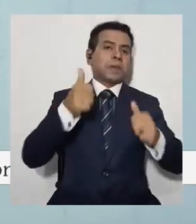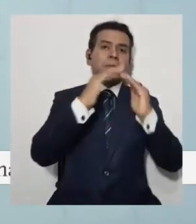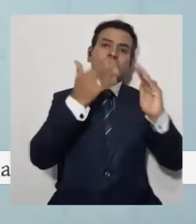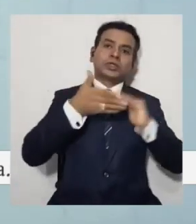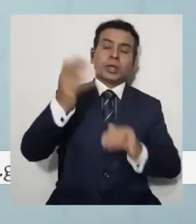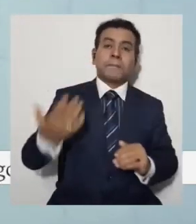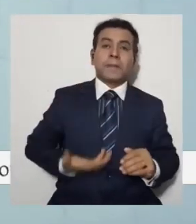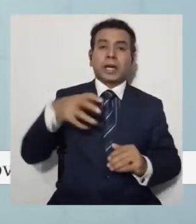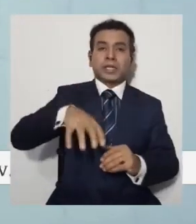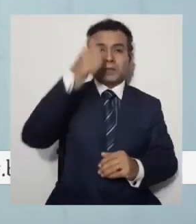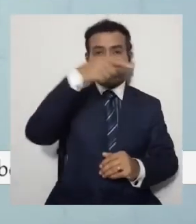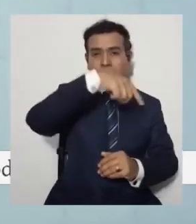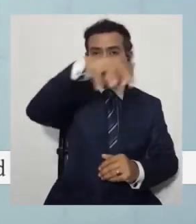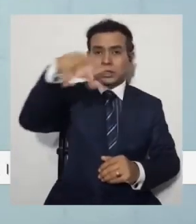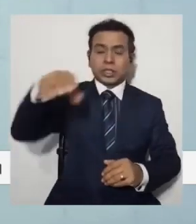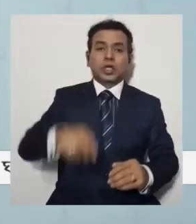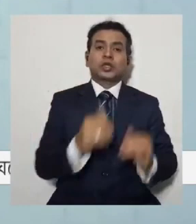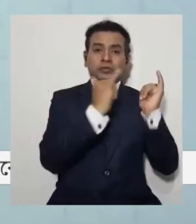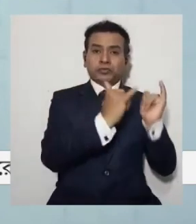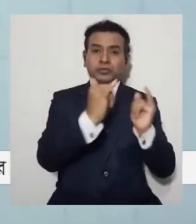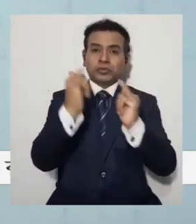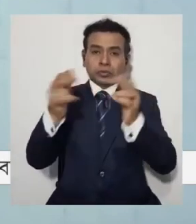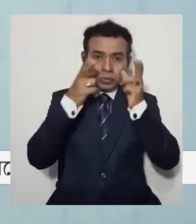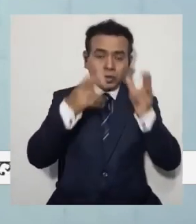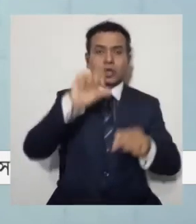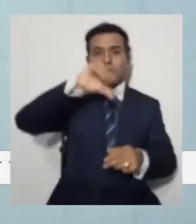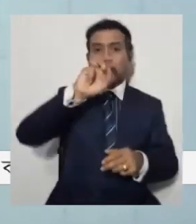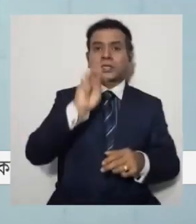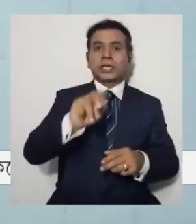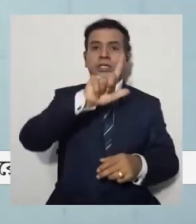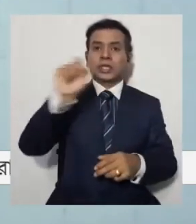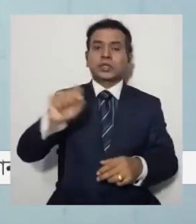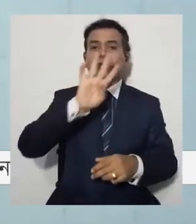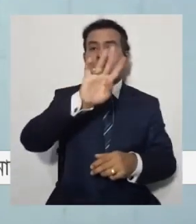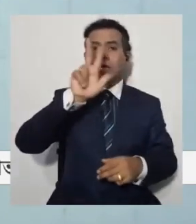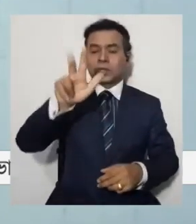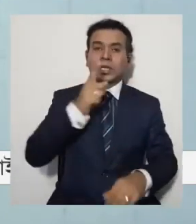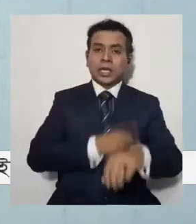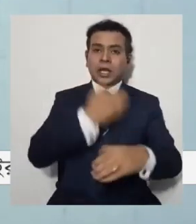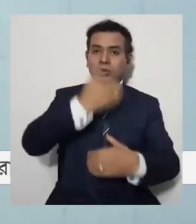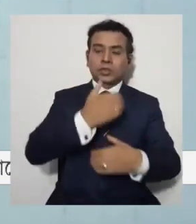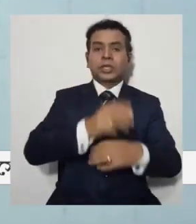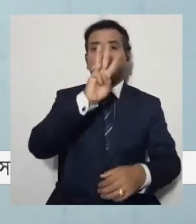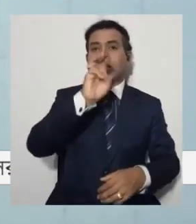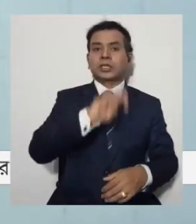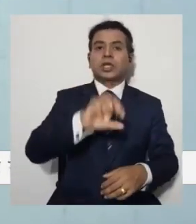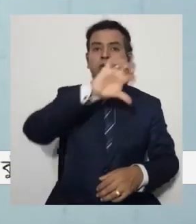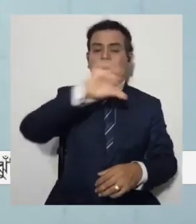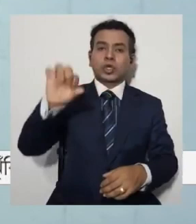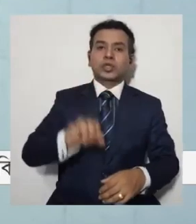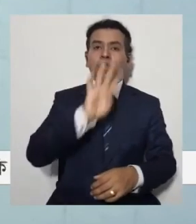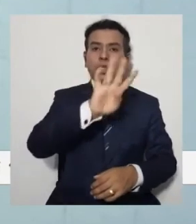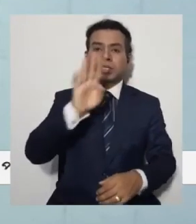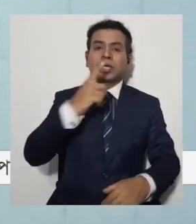9638টি, ঢাকা মহানগরীতে আছে 3944টি এবং ঢাকা সিটির বাইরে বিভিন্ন হাসপাতালে